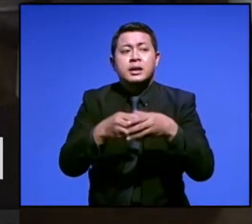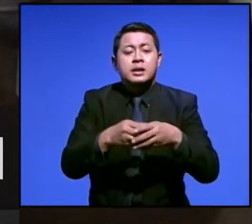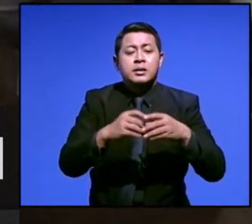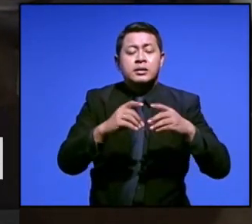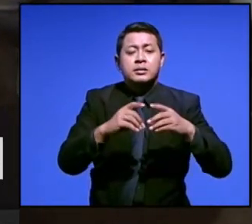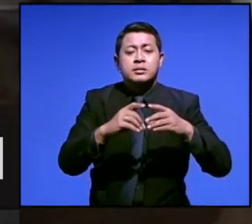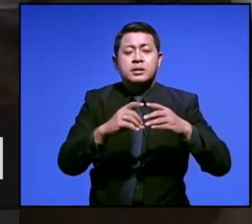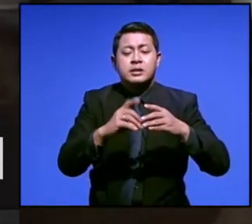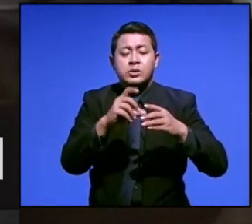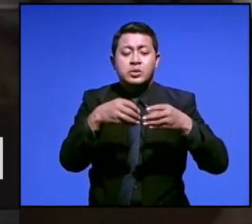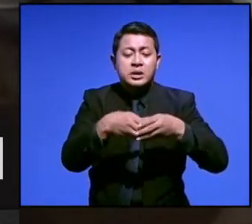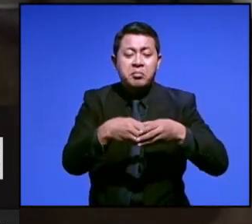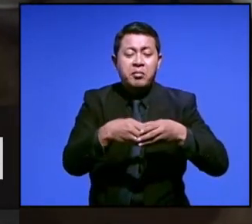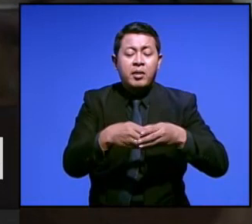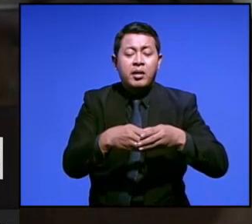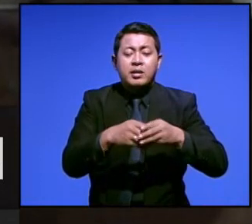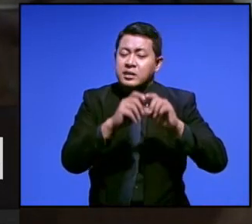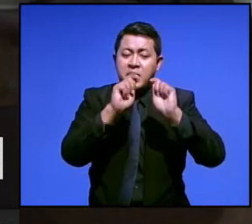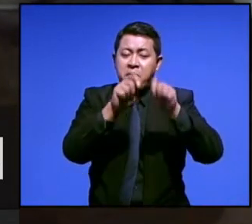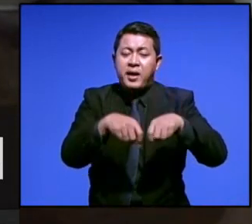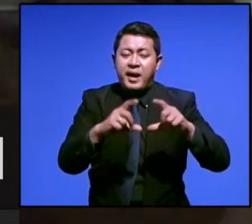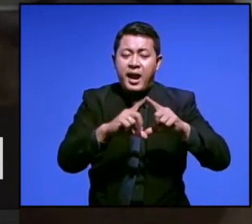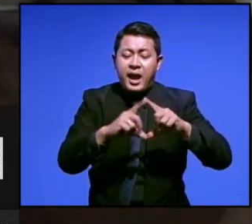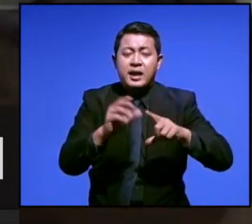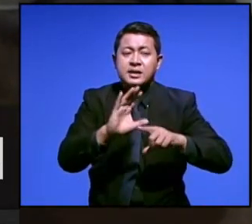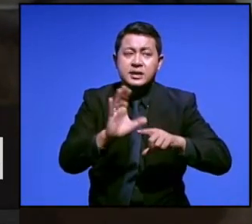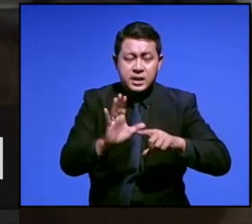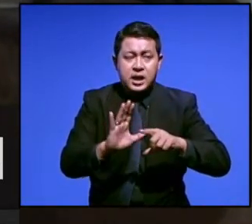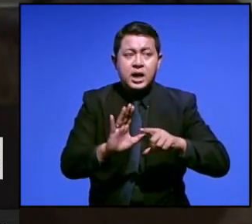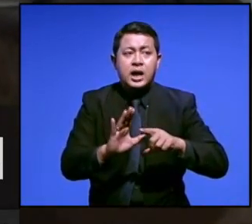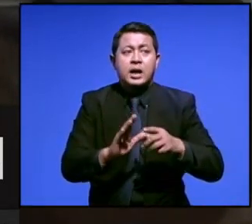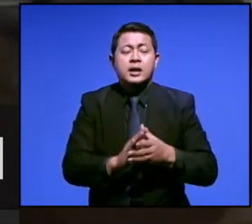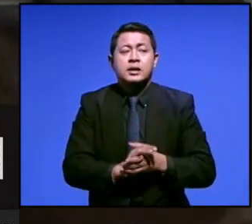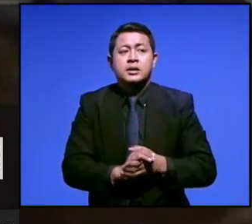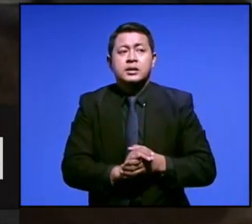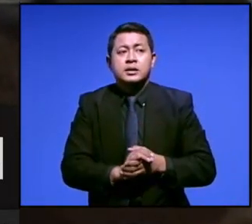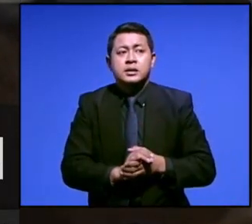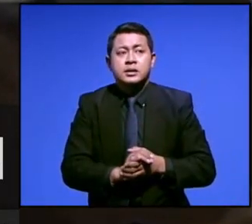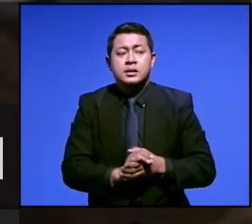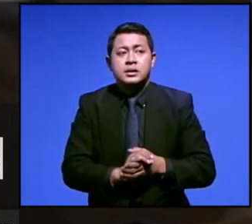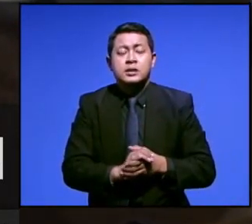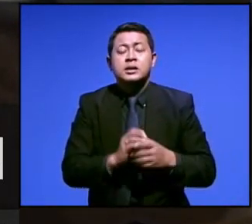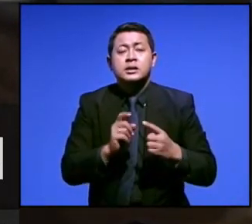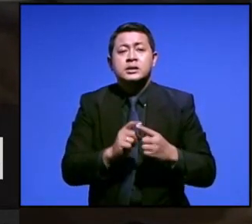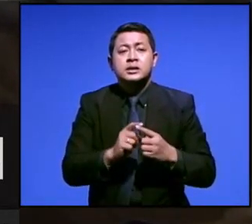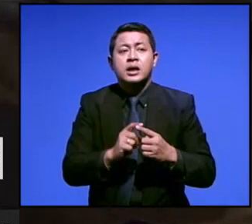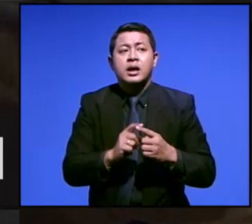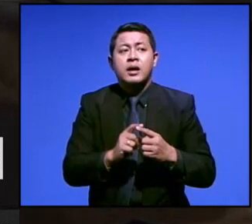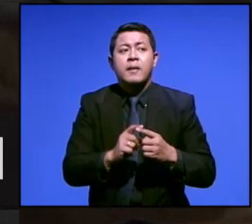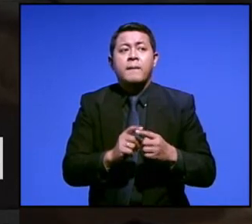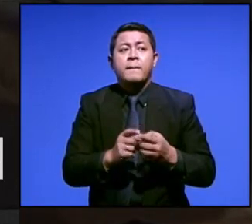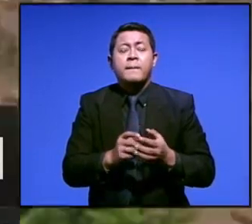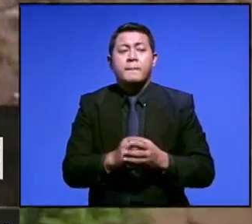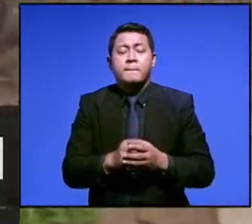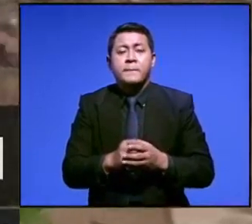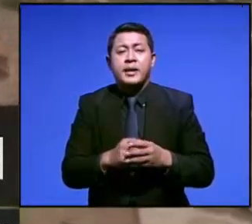Ambulu tidak menggunakan alat yang sudah ada di gugus tugas, sehingga menggunakan alat seadanya